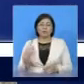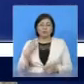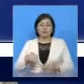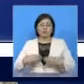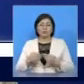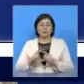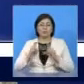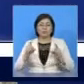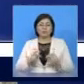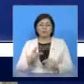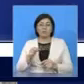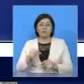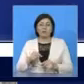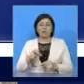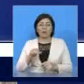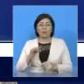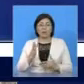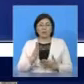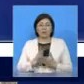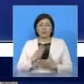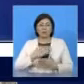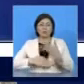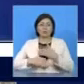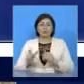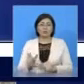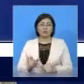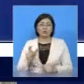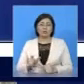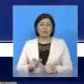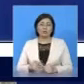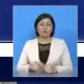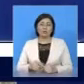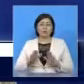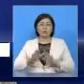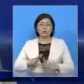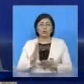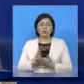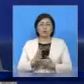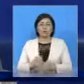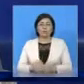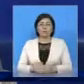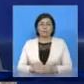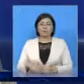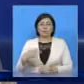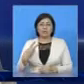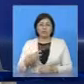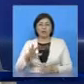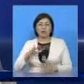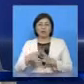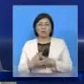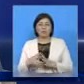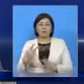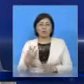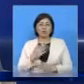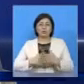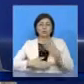құрып, мүмкіндіктері шектеулі азаматтарға бұрыштарды орнатты. 2 округ бойынша 3 мүмкіндігі